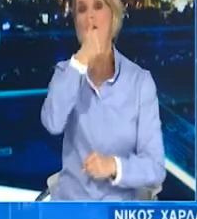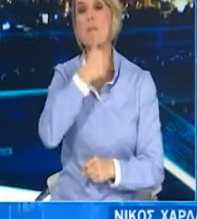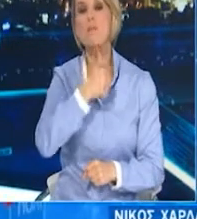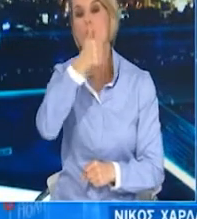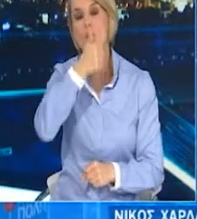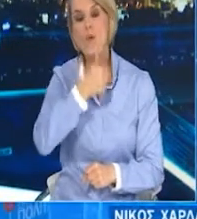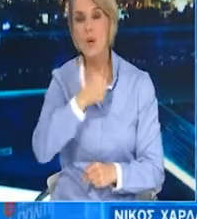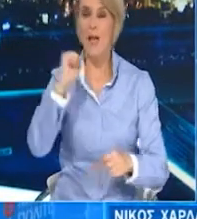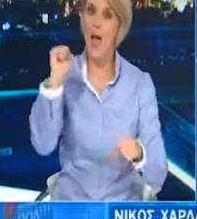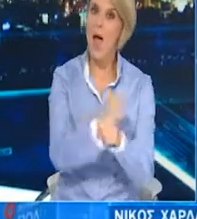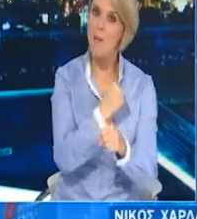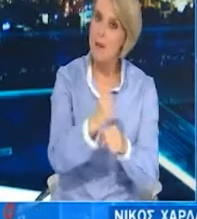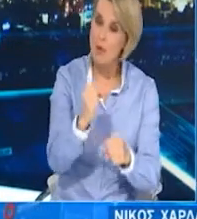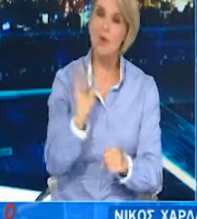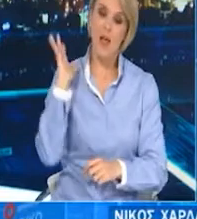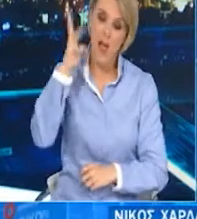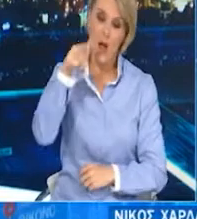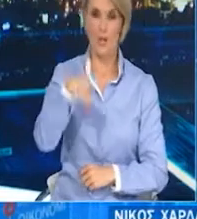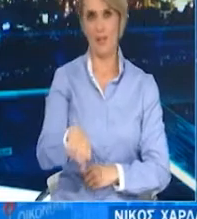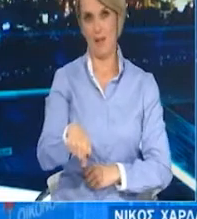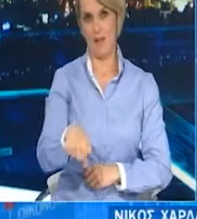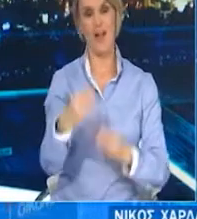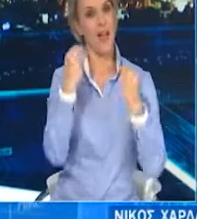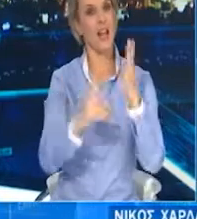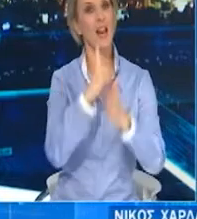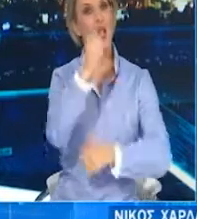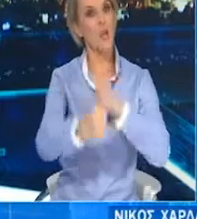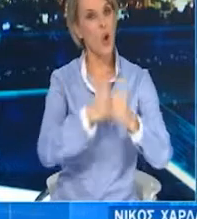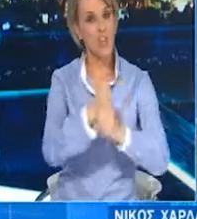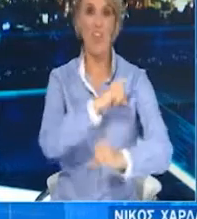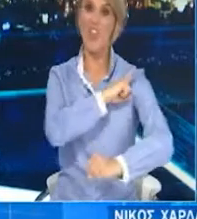και υπομονή μέχρι σήμερα. Καλή χρονιά. Με δύναμη, με υγεία για όλους.